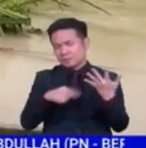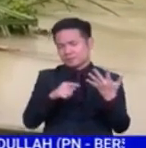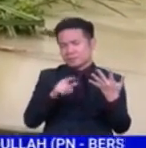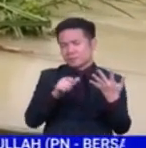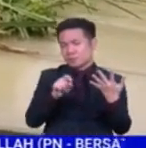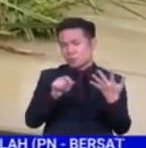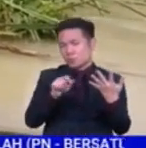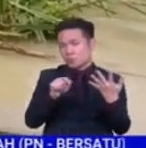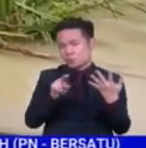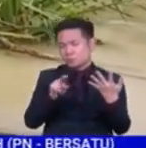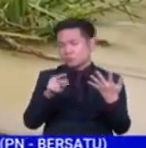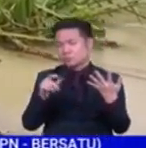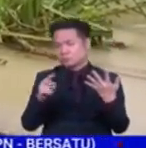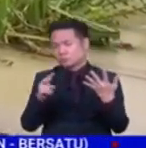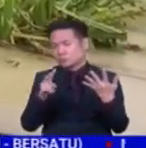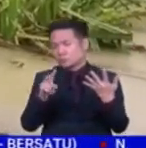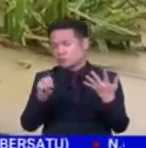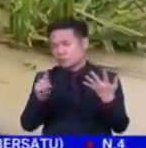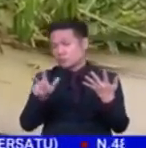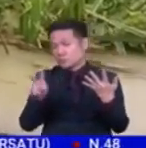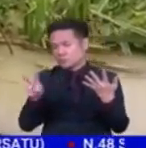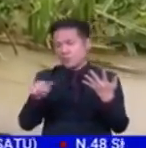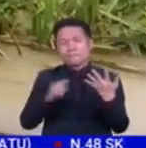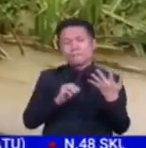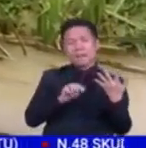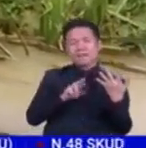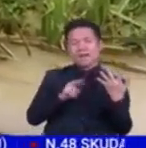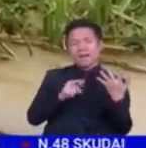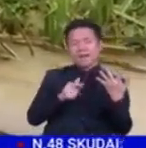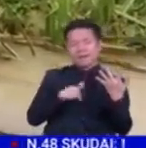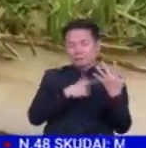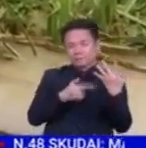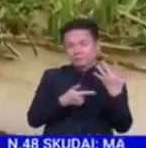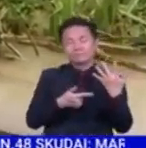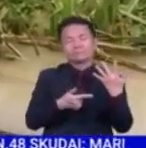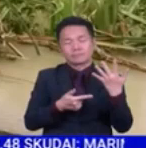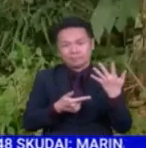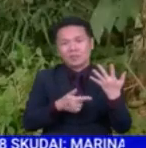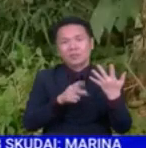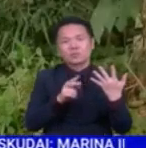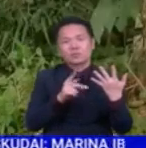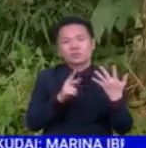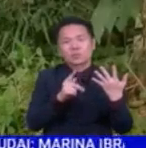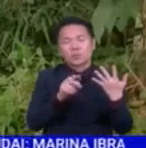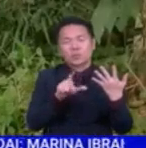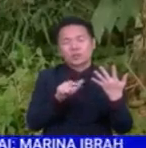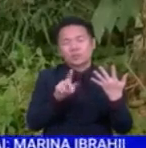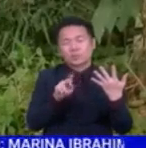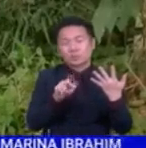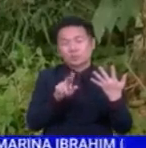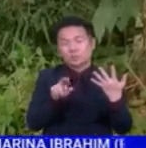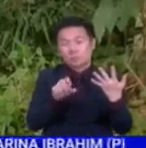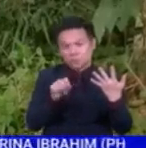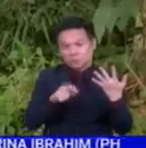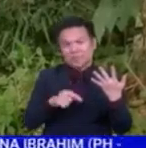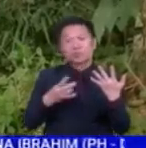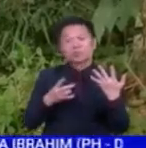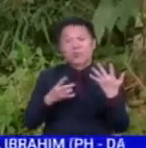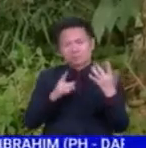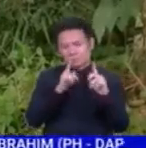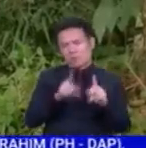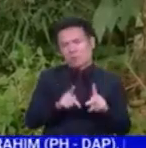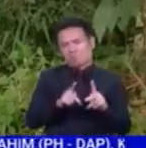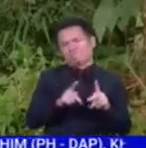352, Marang dengan 6 penduduk, Kuala Terengganu dengan 26 penduduk dan Kuala Nerus dengan 17 penduduk yang terjejas.